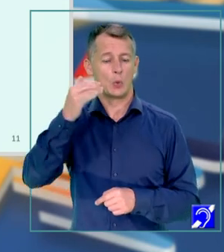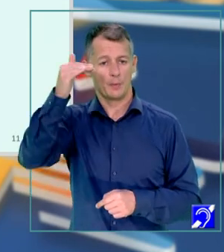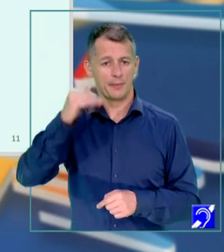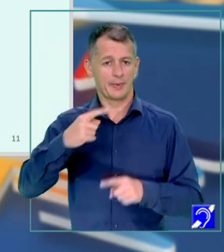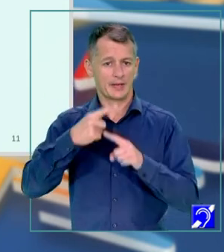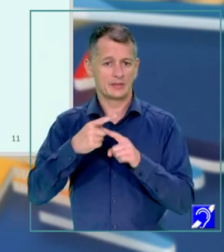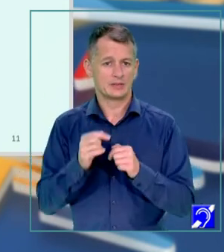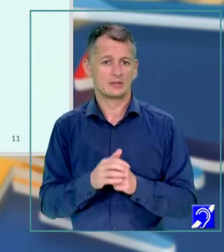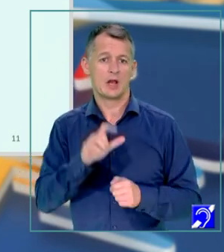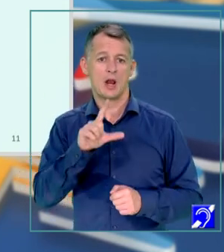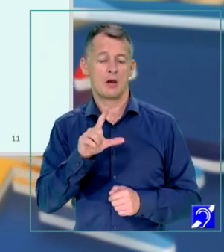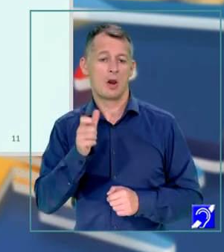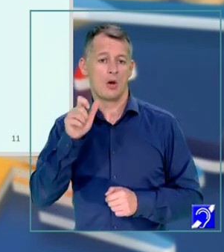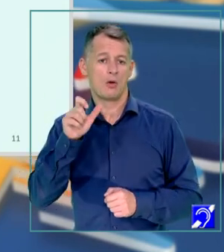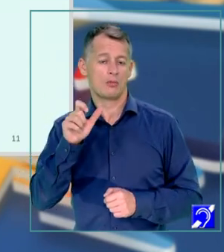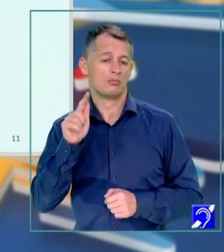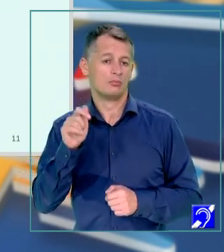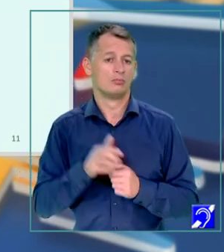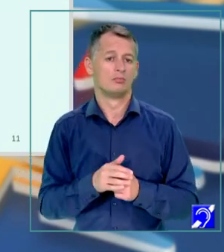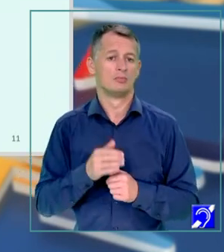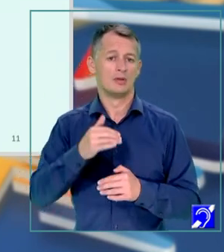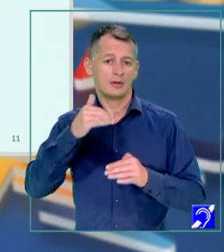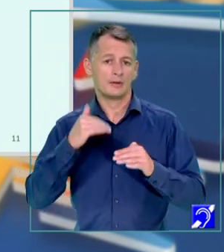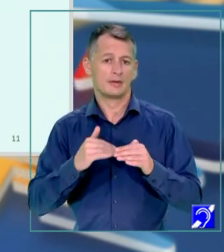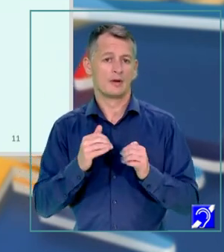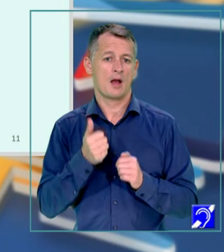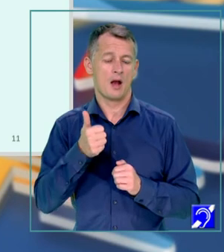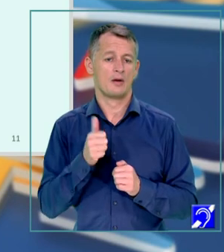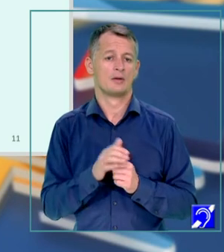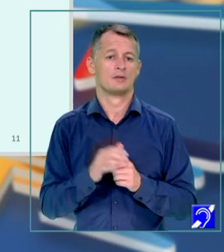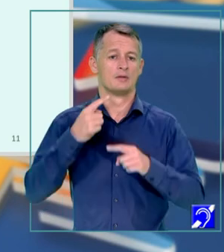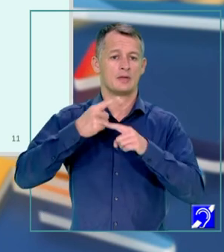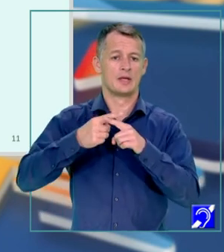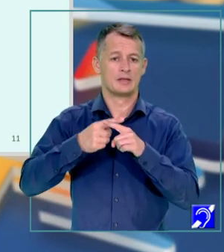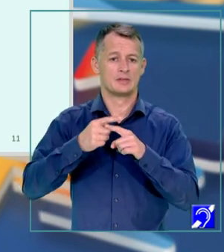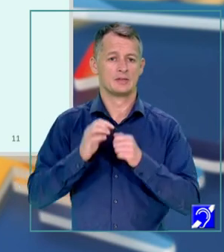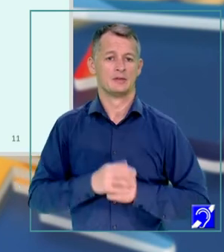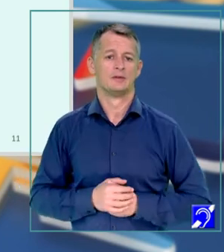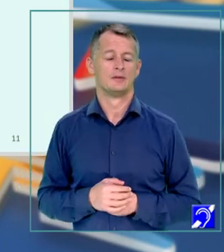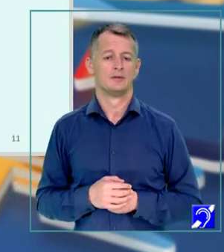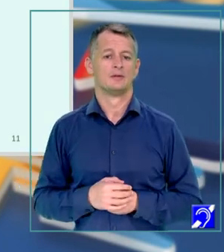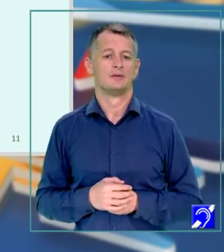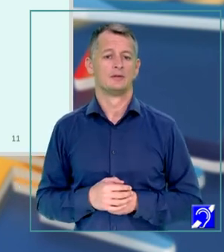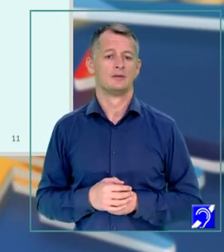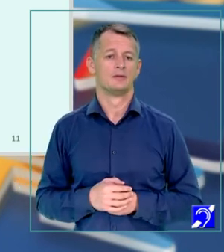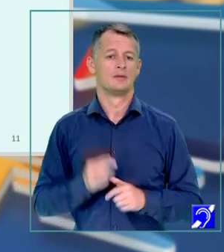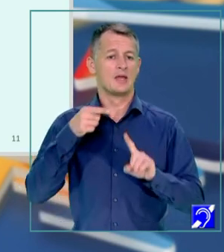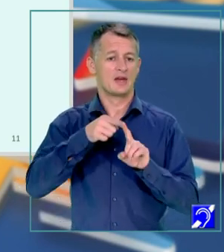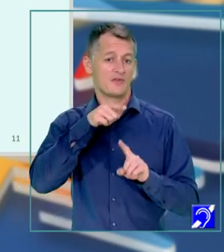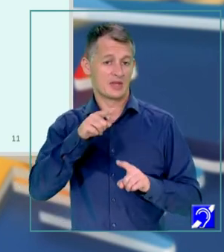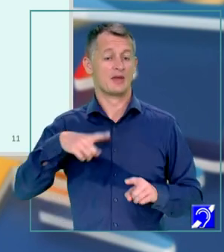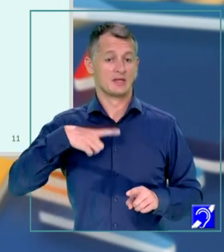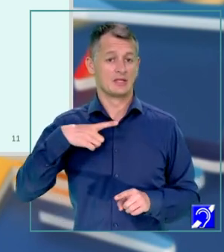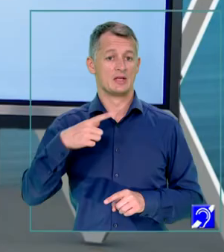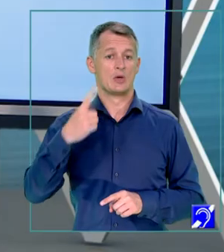an în general aici în baza Ei aici este întrebați oare care fug derivata este 1